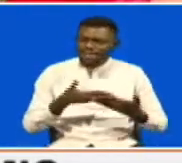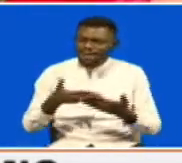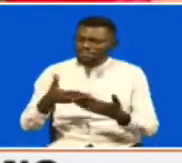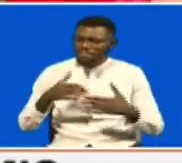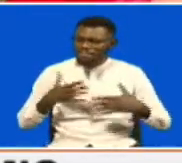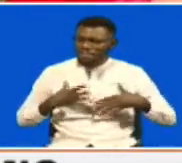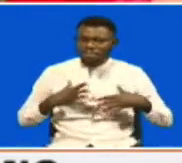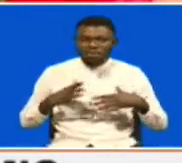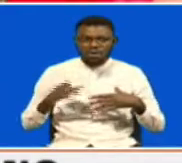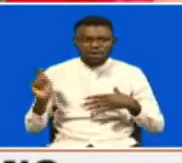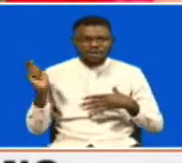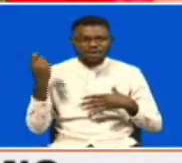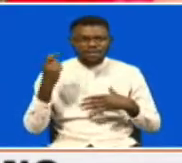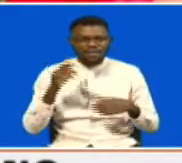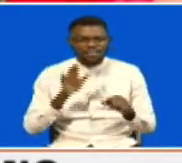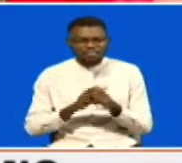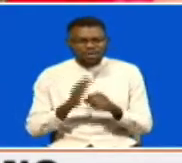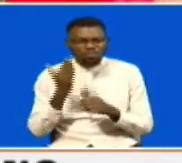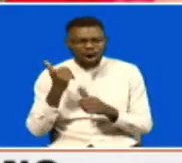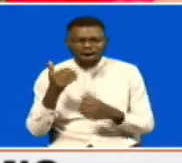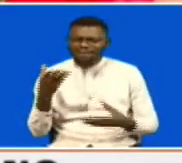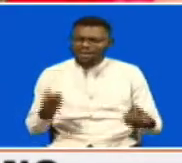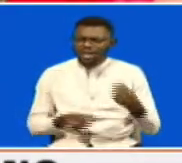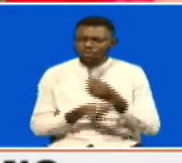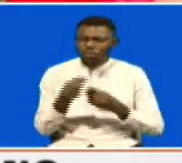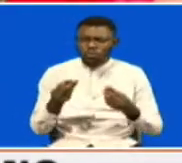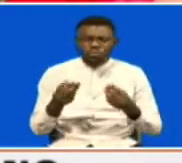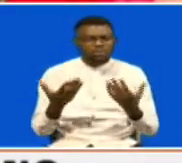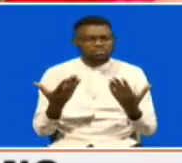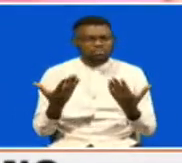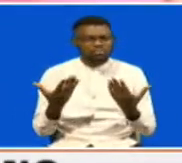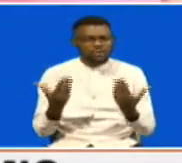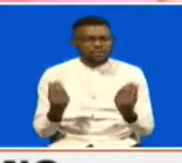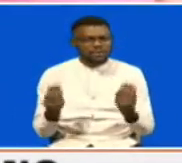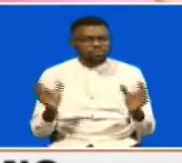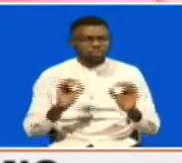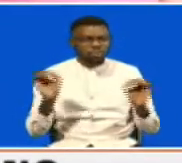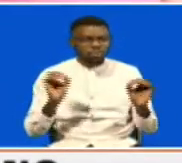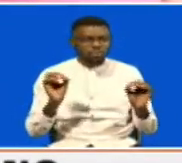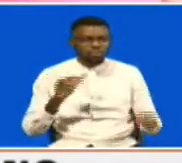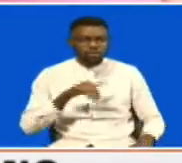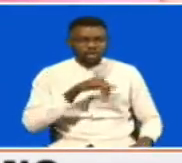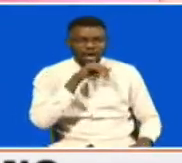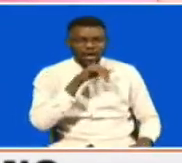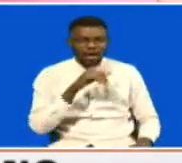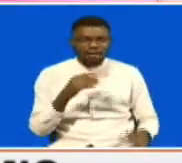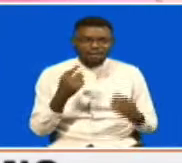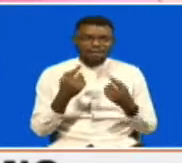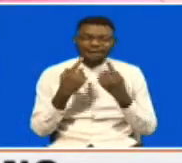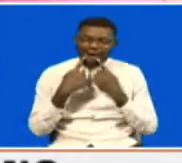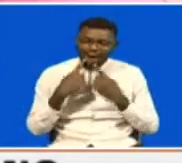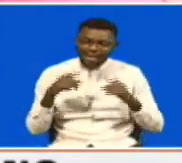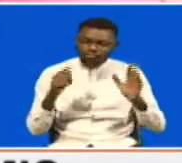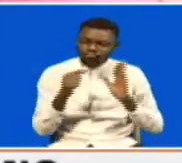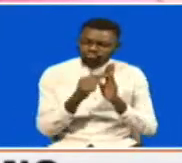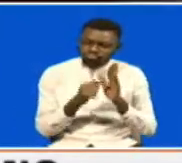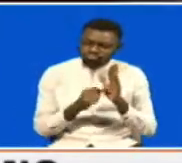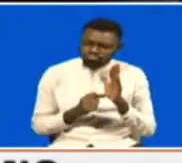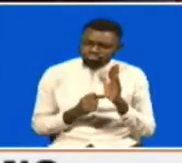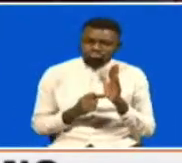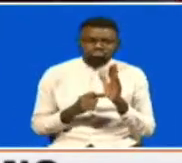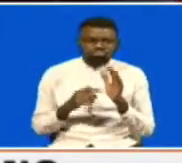of Kenyans from the harsh economic realities. Odinga alitoa sababu 15 kuu ambazo